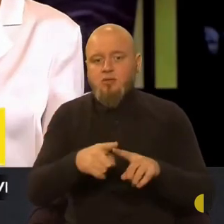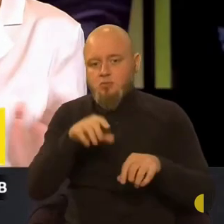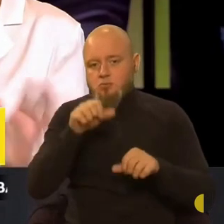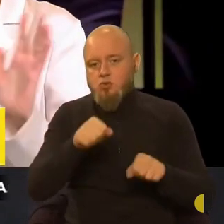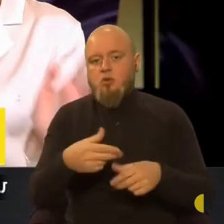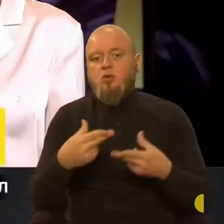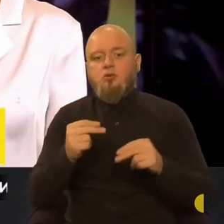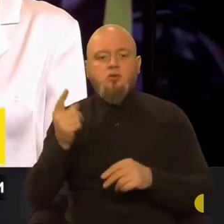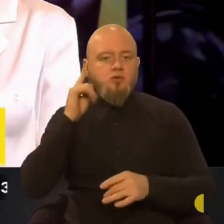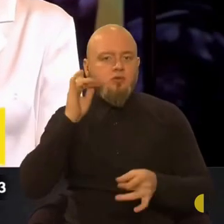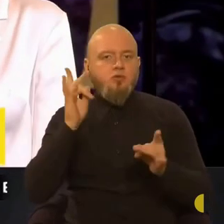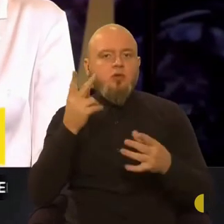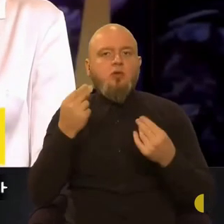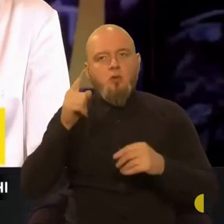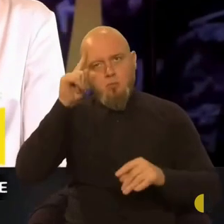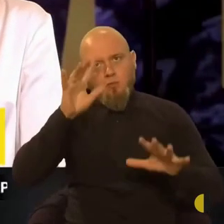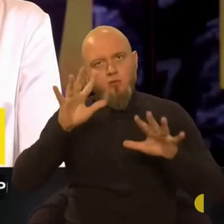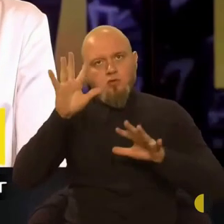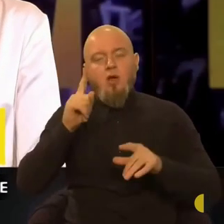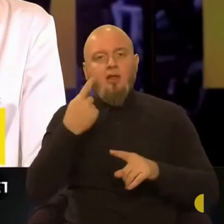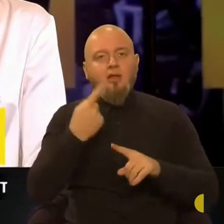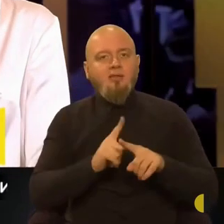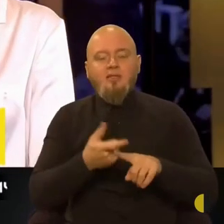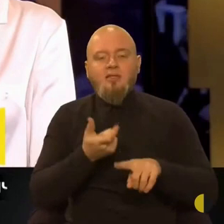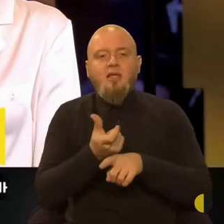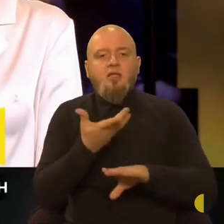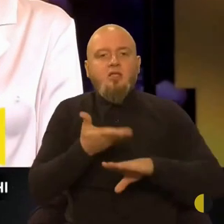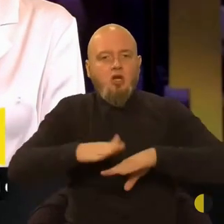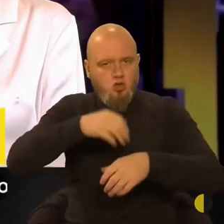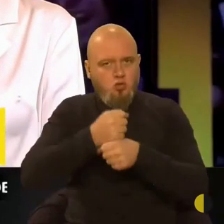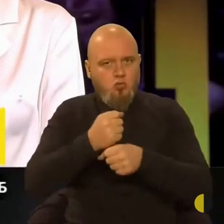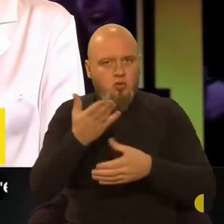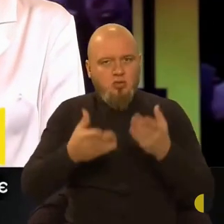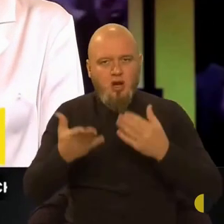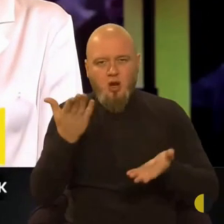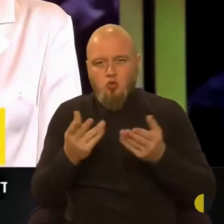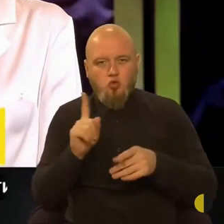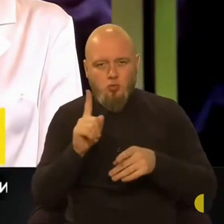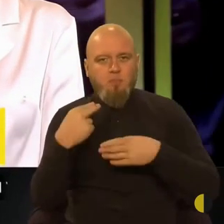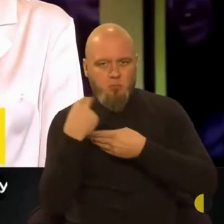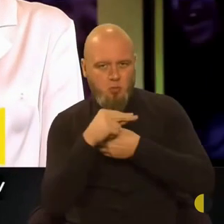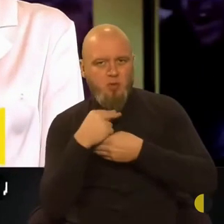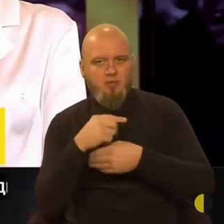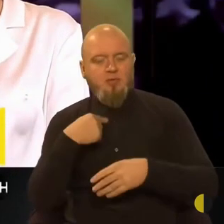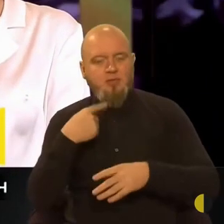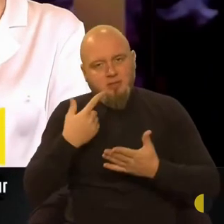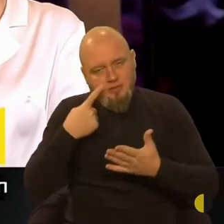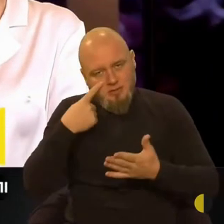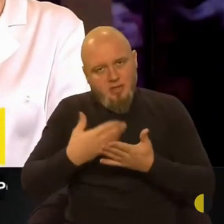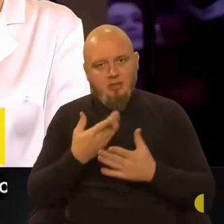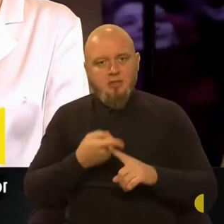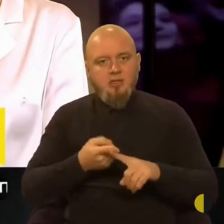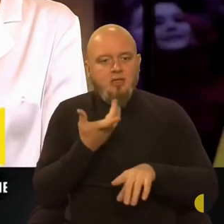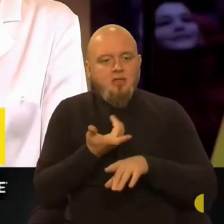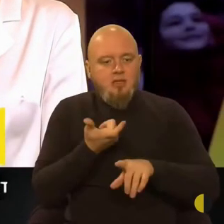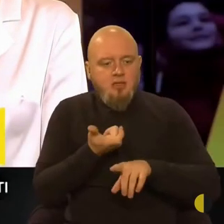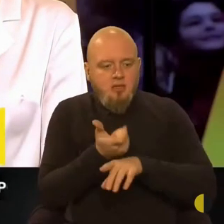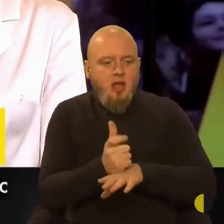десь звучати якось по-філософськи, але це, мабуть, найтяжча робота. Ви зараз мене, якщо що, поправите. Мені здається, це найтяжча робота на фронті.